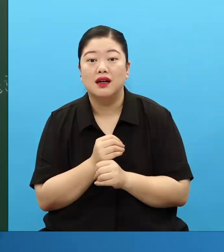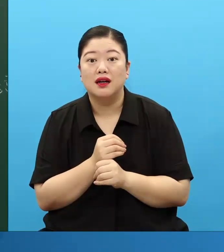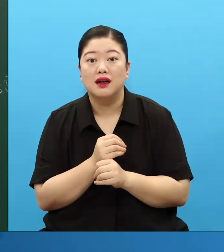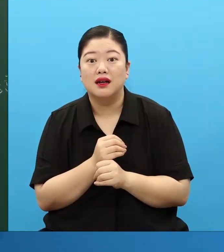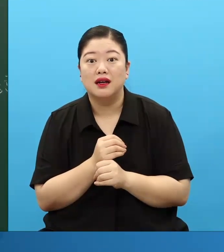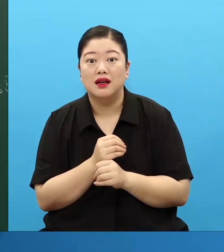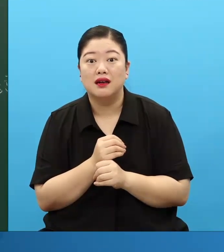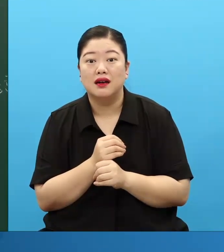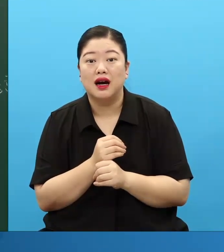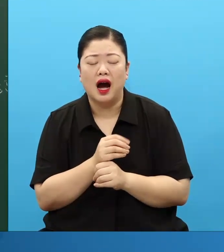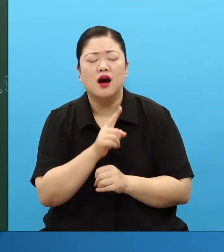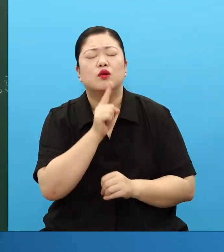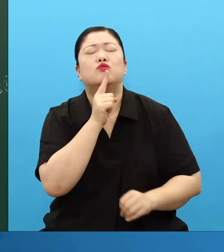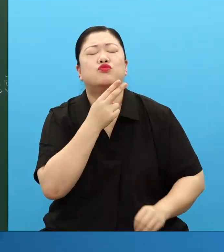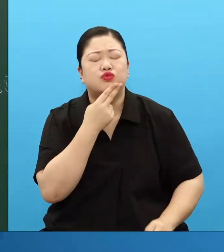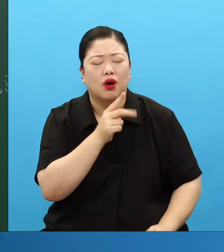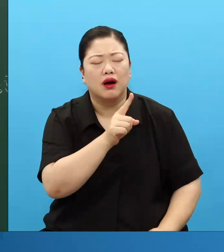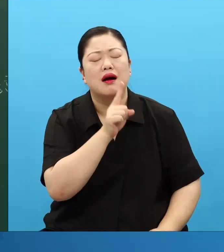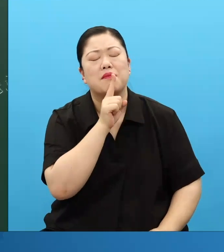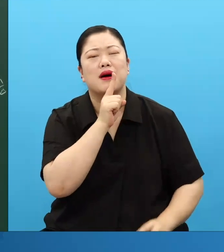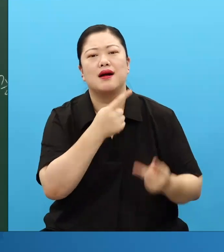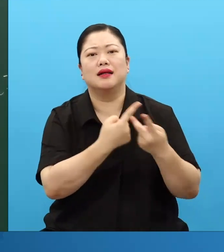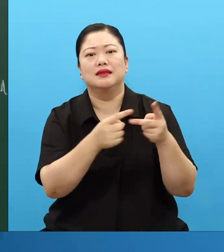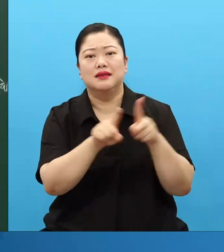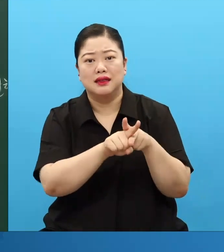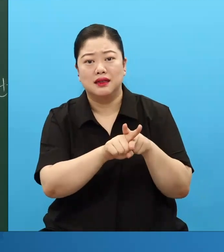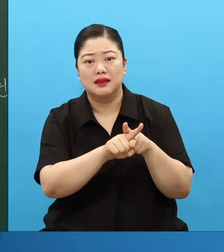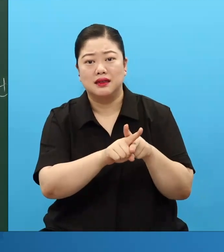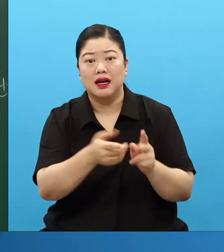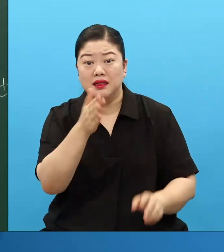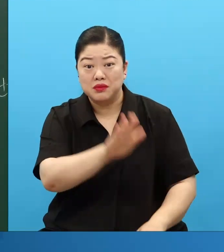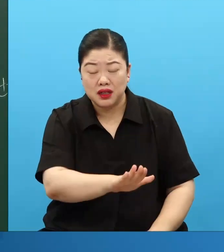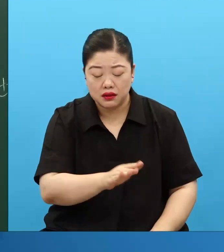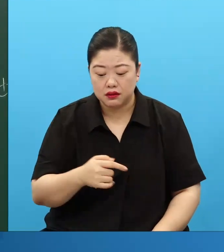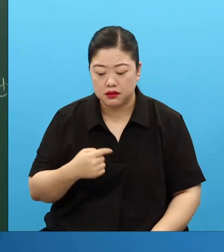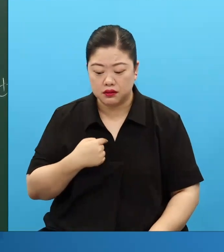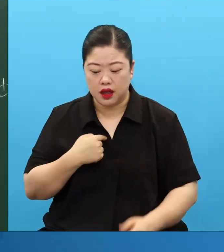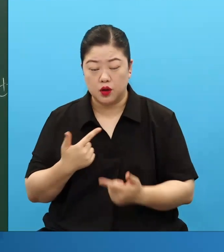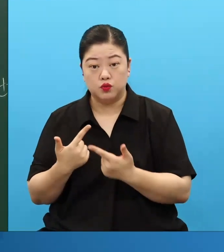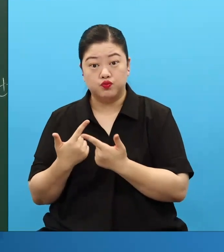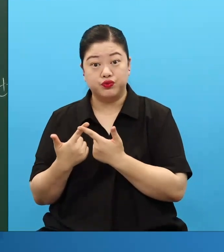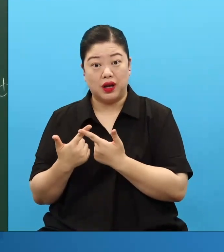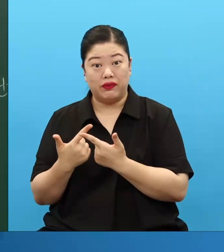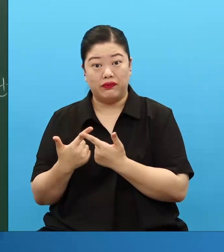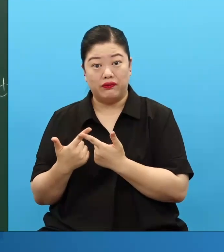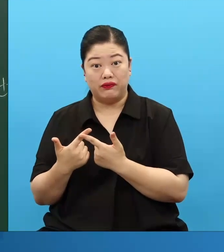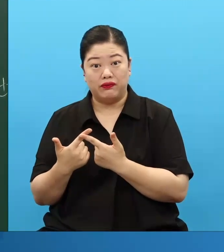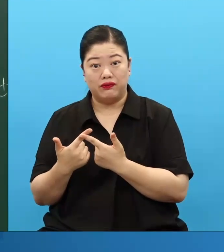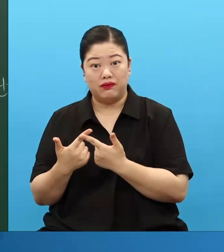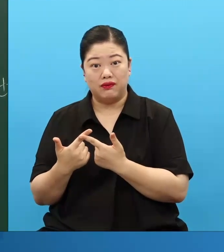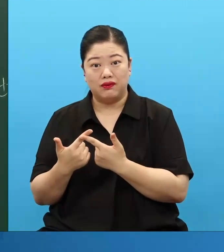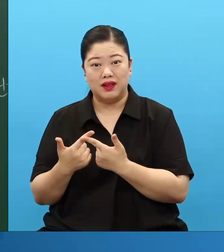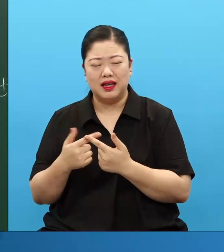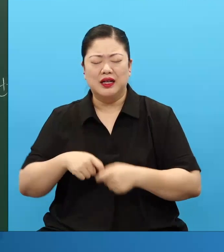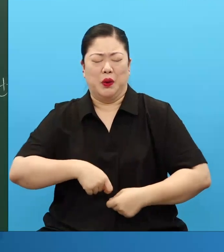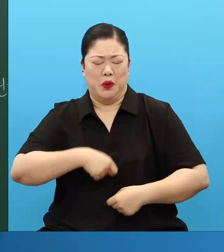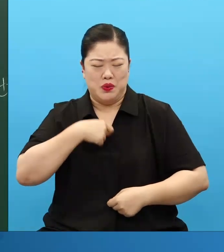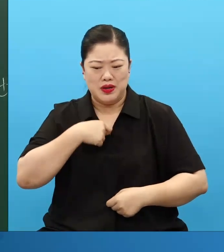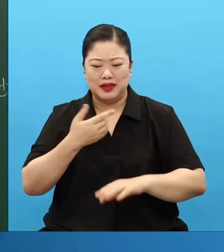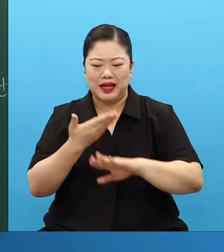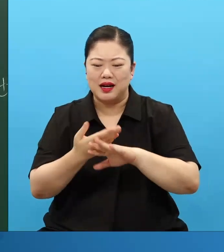그때부터 이 사람들이 이제 눈이 뜨기 시작해요. And so after about 3 years passed and the works began to really arise, that's when people began to open their eyes. 그때부터 자기들이